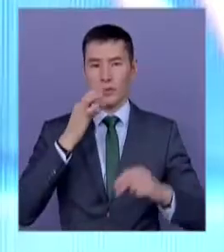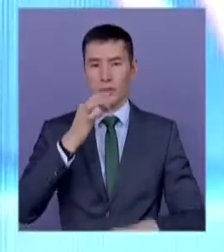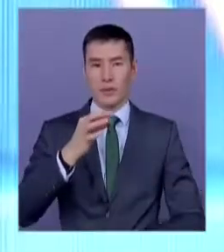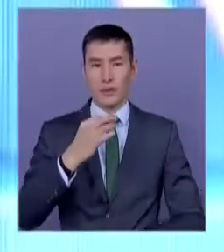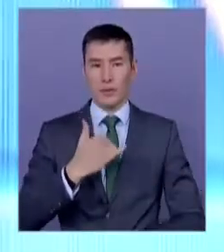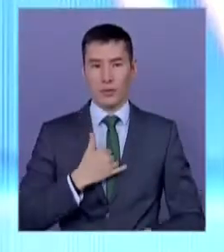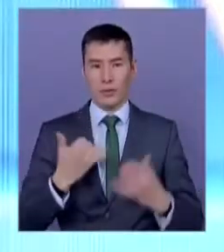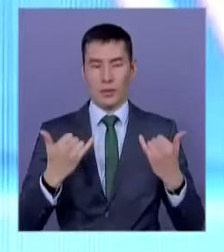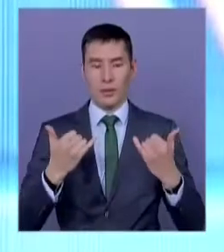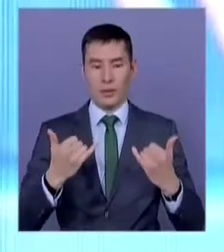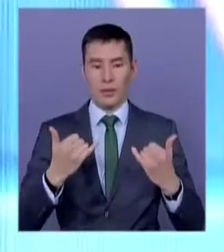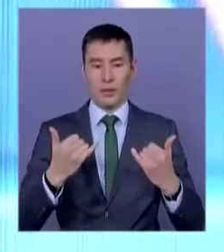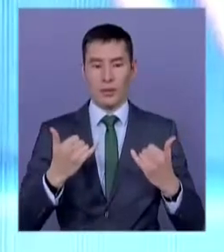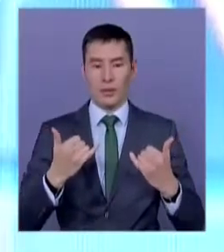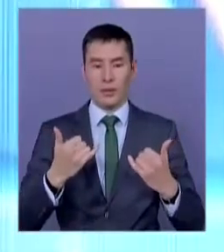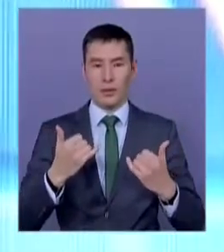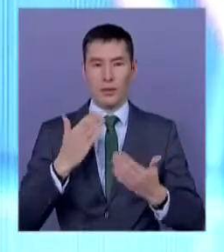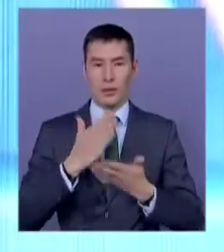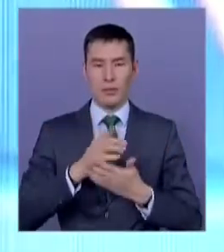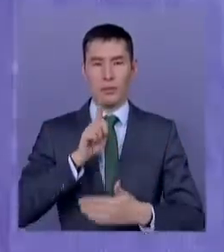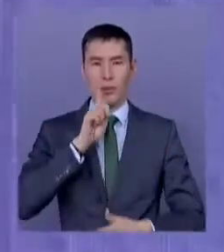бізде қазір өте беделді